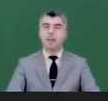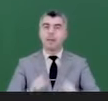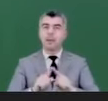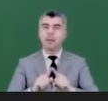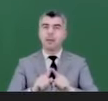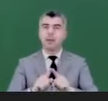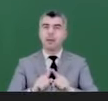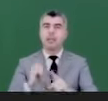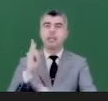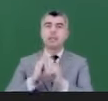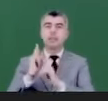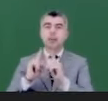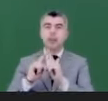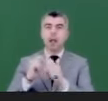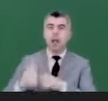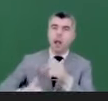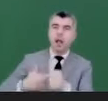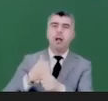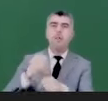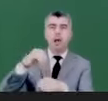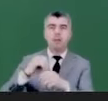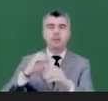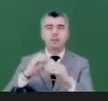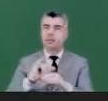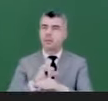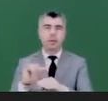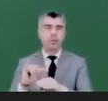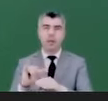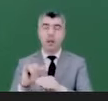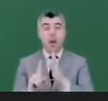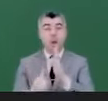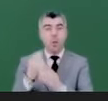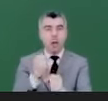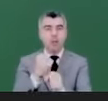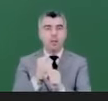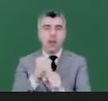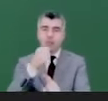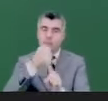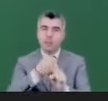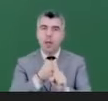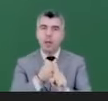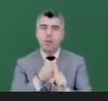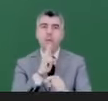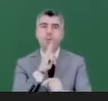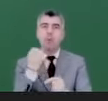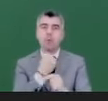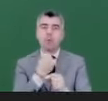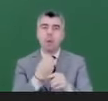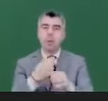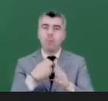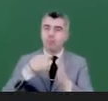ملتقى قادم في السنه المواليه اذا اول شيء قامت به هذ الحكومه في اطار هذا المشروع